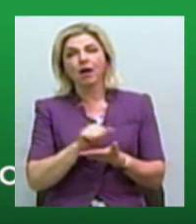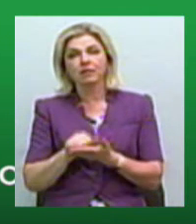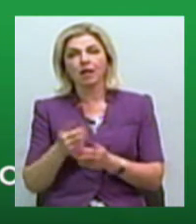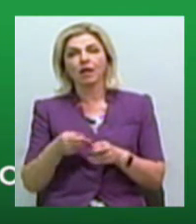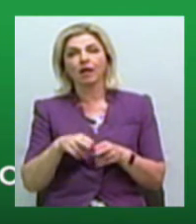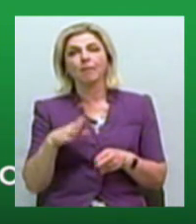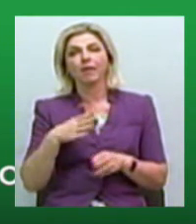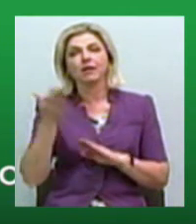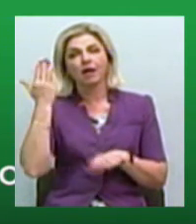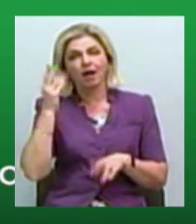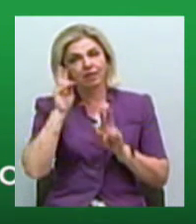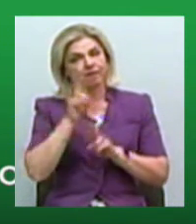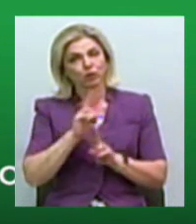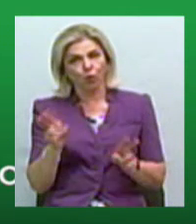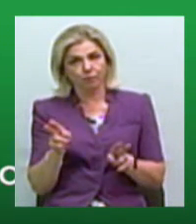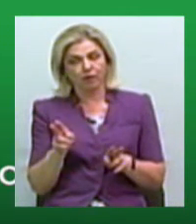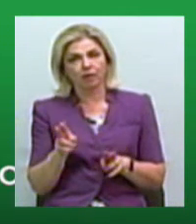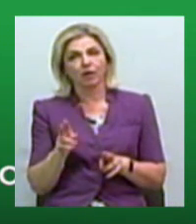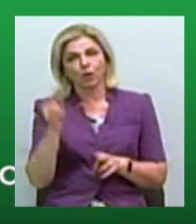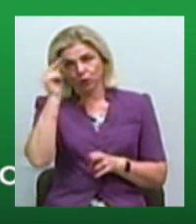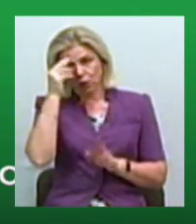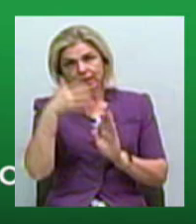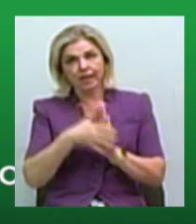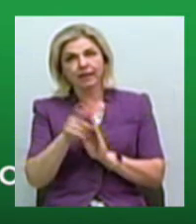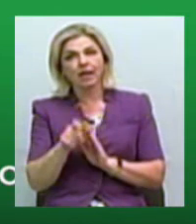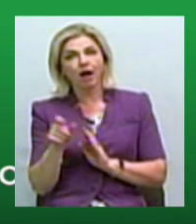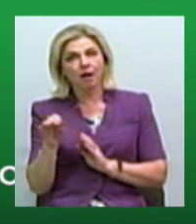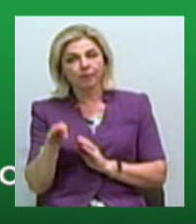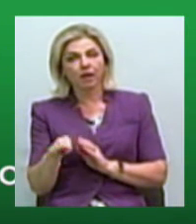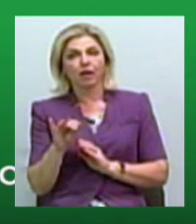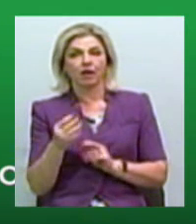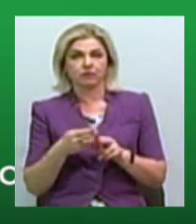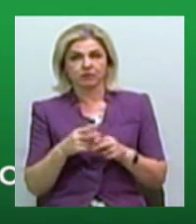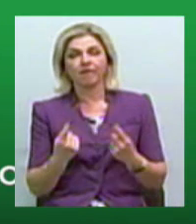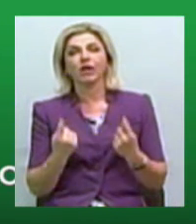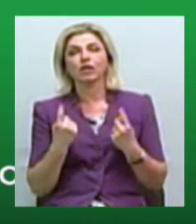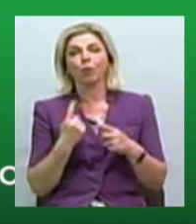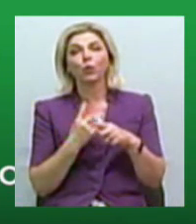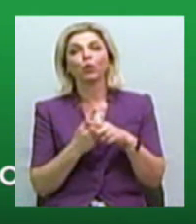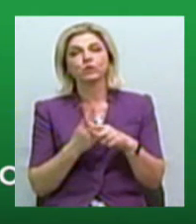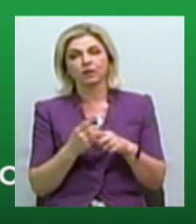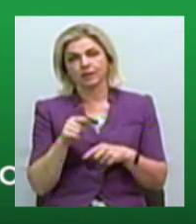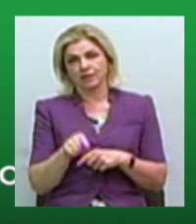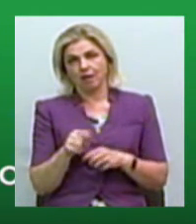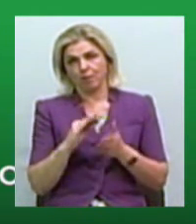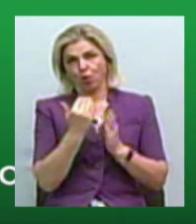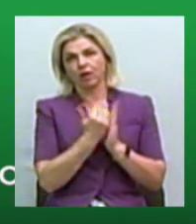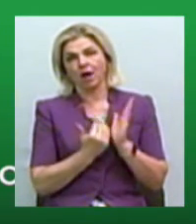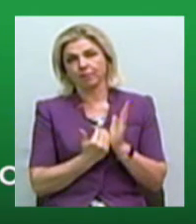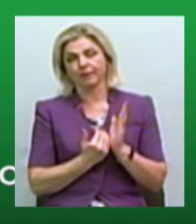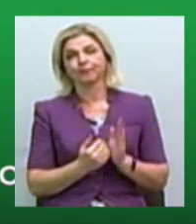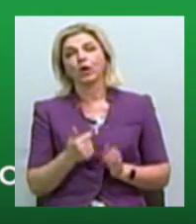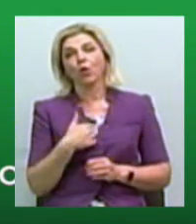були раніше невідомі дослідникам. І це великий плюс в цій програмі. Що хотів